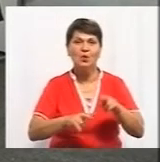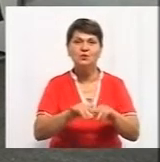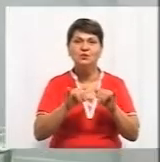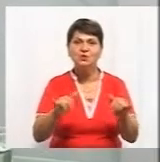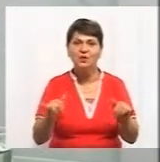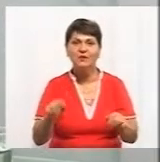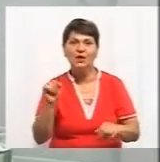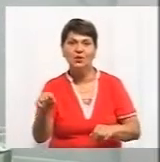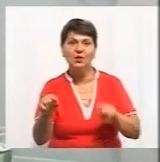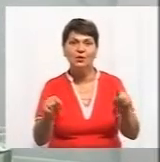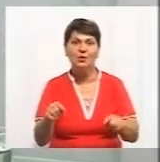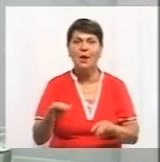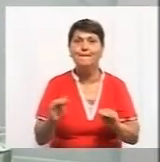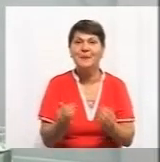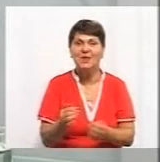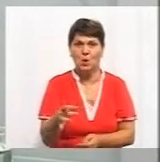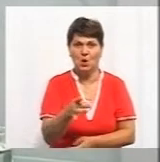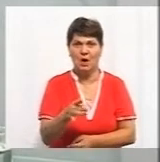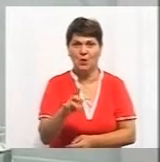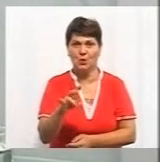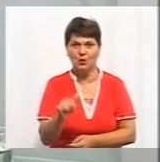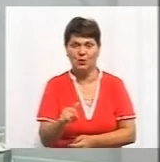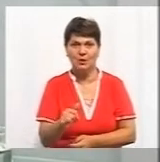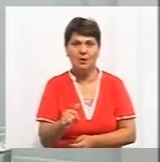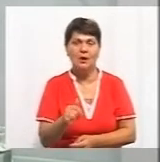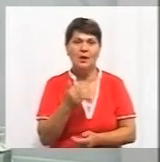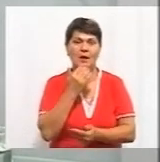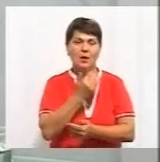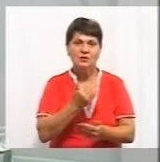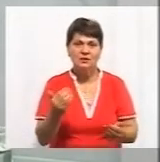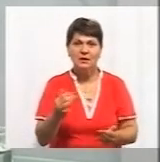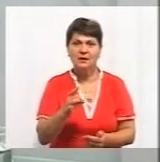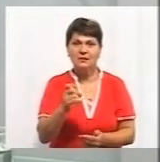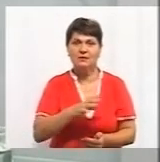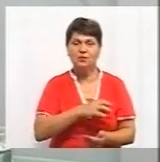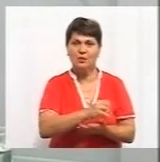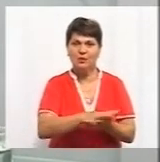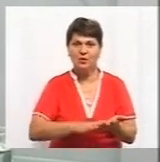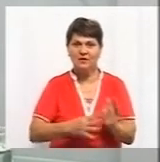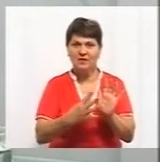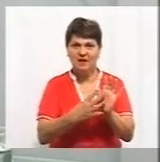мікрорайону. Перед цим останній раз лінію було подовжено, якщо не помиляюся,